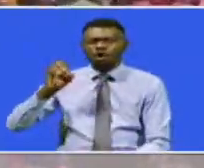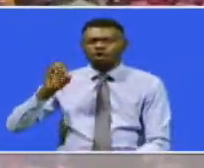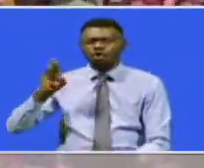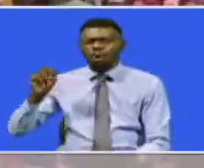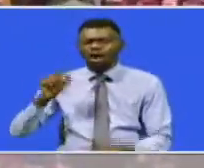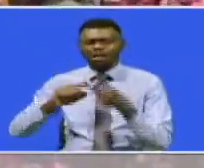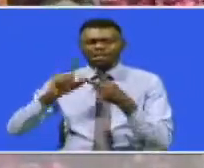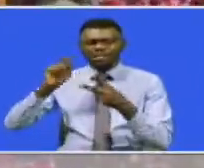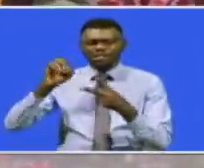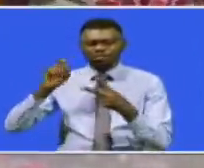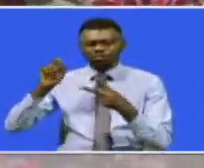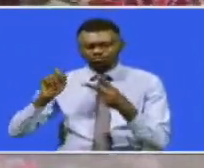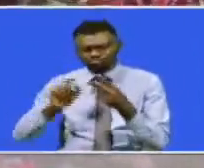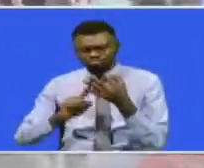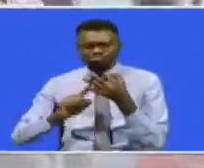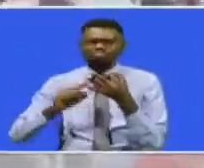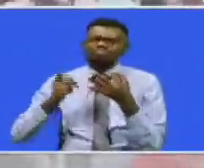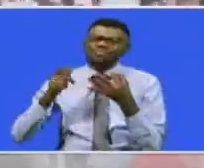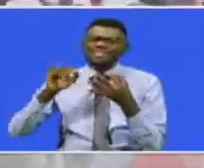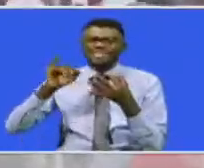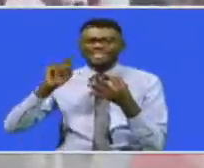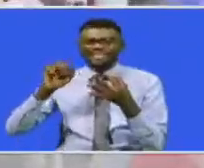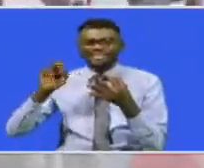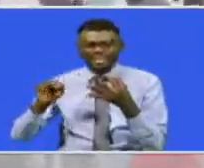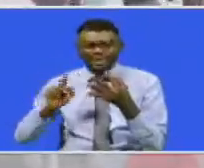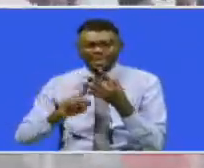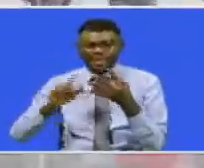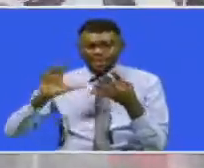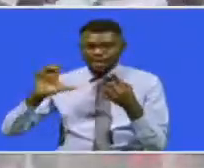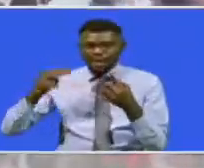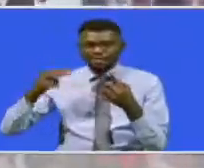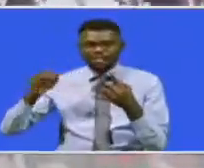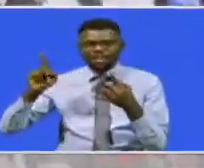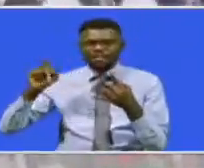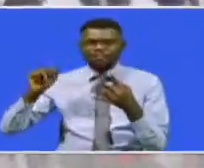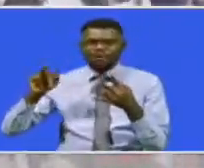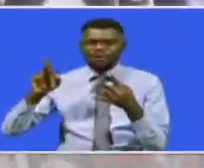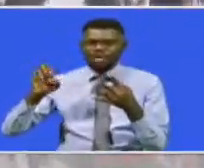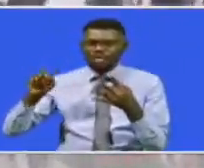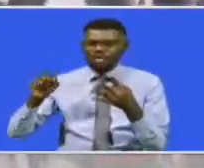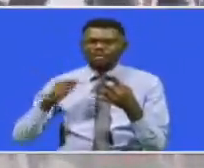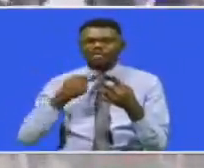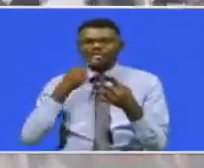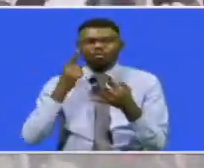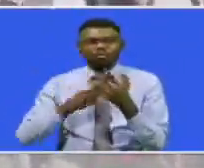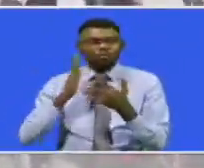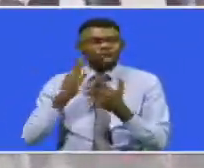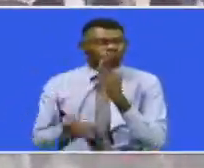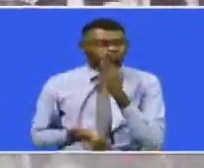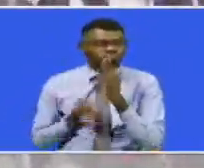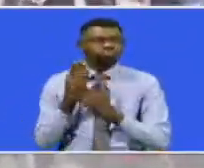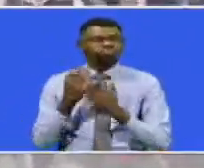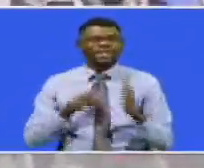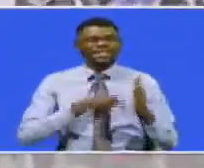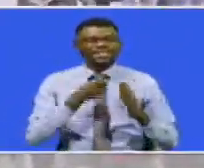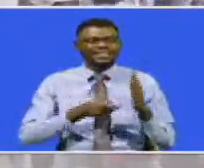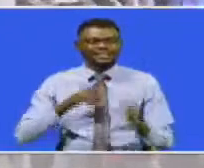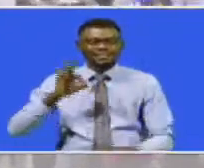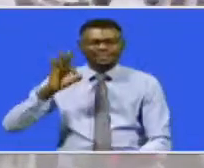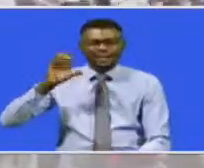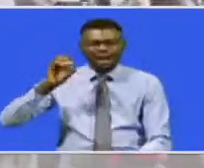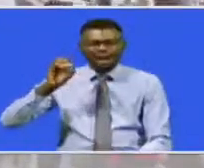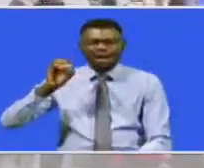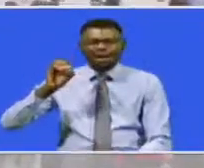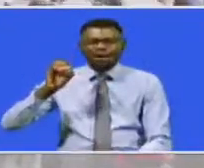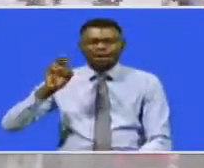Tot, Chepareria na Iten, alisema kwamba atafufua kiwanda cha fluorspar ili kuwapa pumzi tena wakazi wa